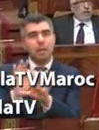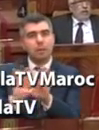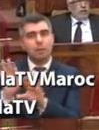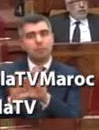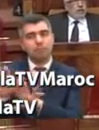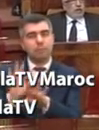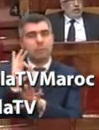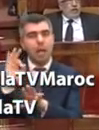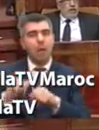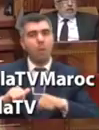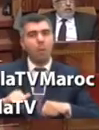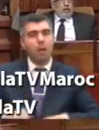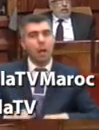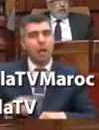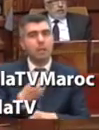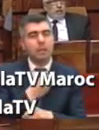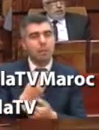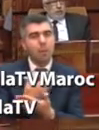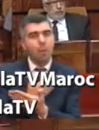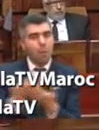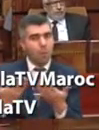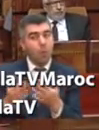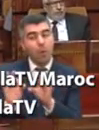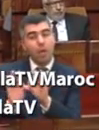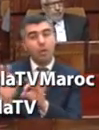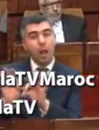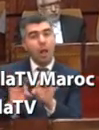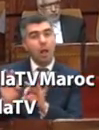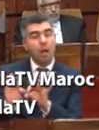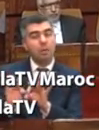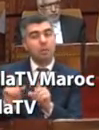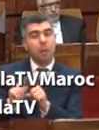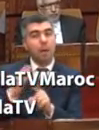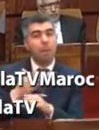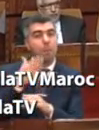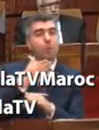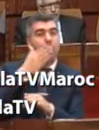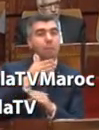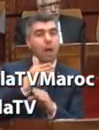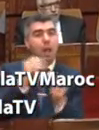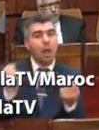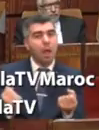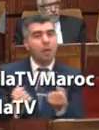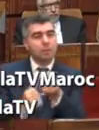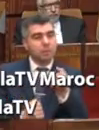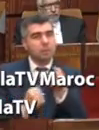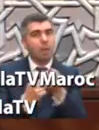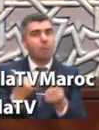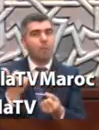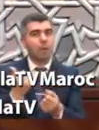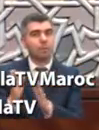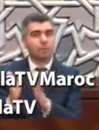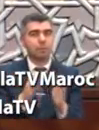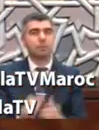الاستعجالي ببلادنا، وعن الإجراءات المتخذة أو التي ستتخذونها للنهوض بهذا القطاع، وشكرا. جواب